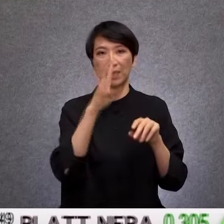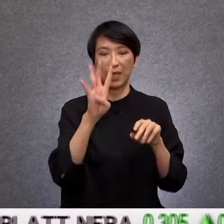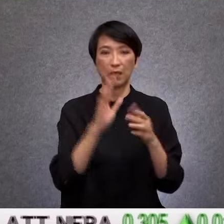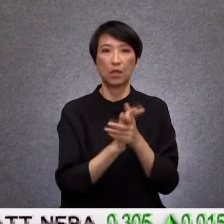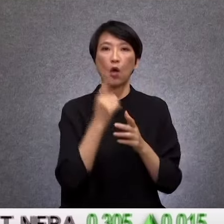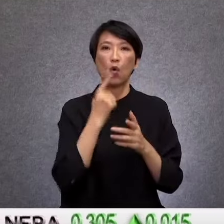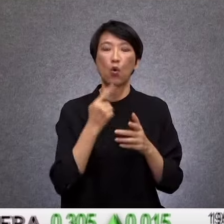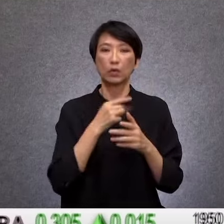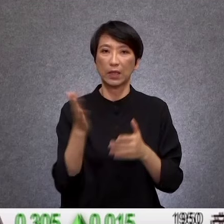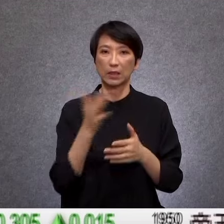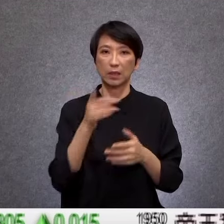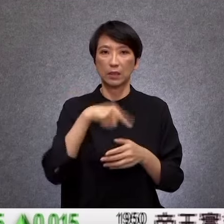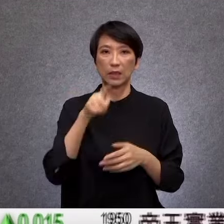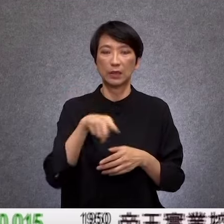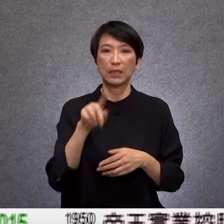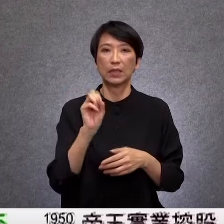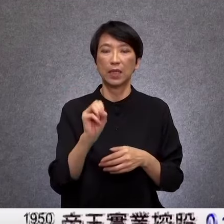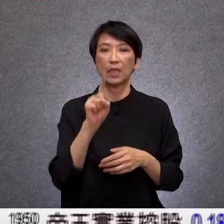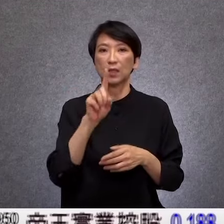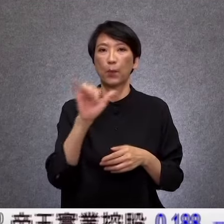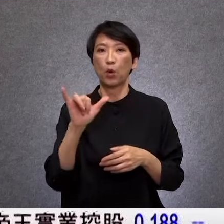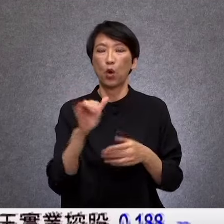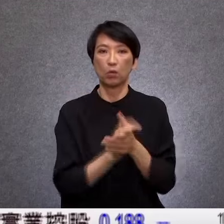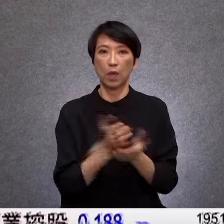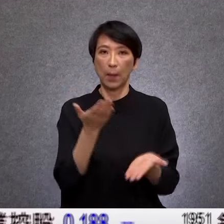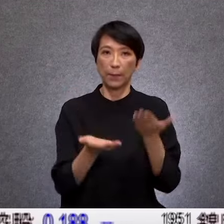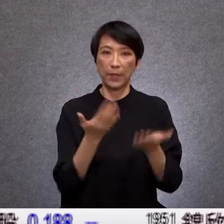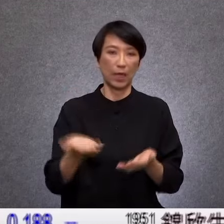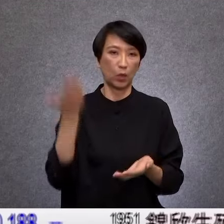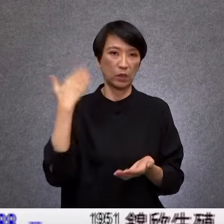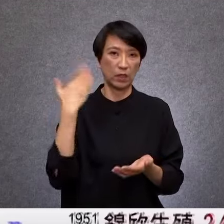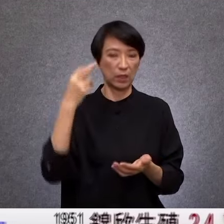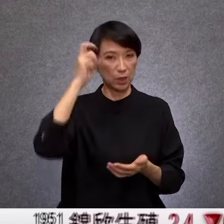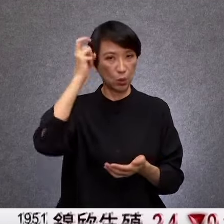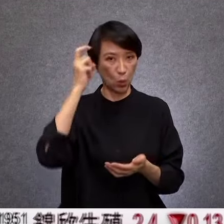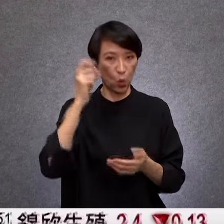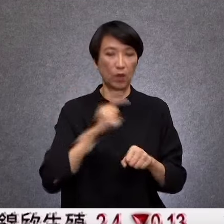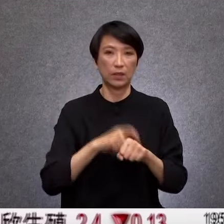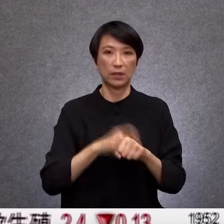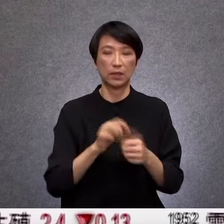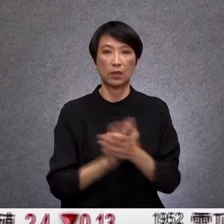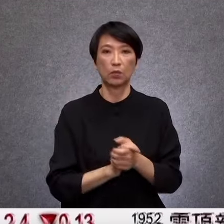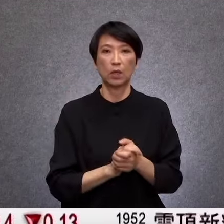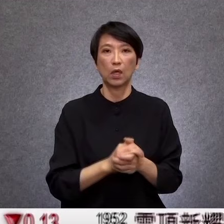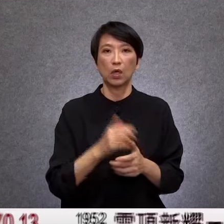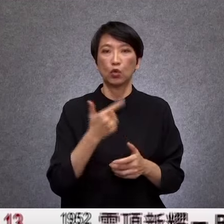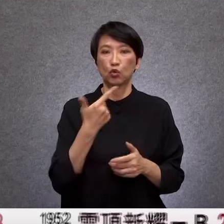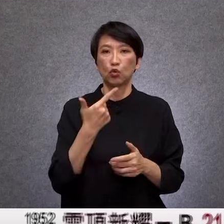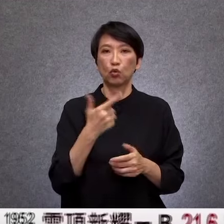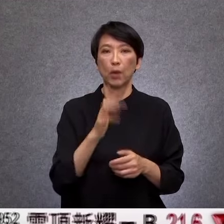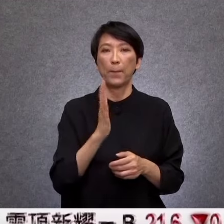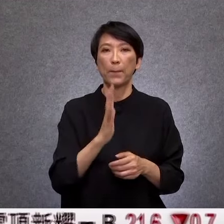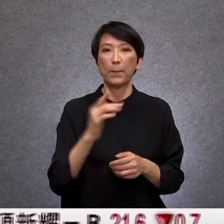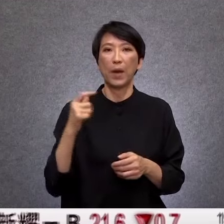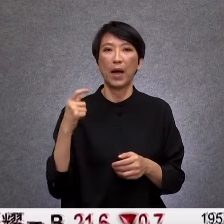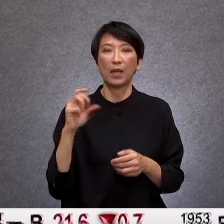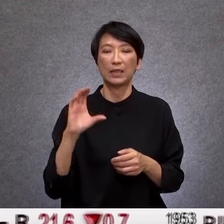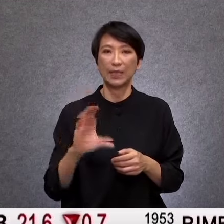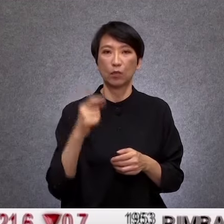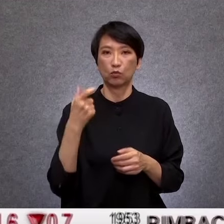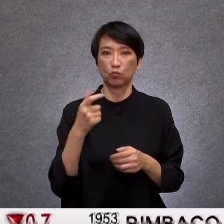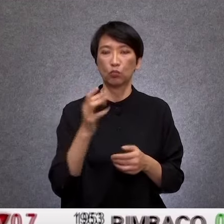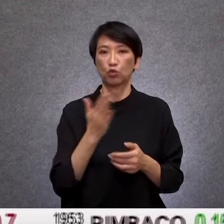年2023-24年咧個赤字咧，大概係1016億啦，比我哋年去年估算嘅時候多